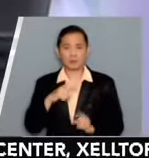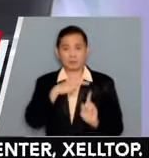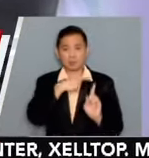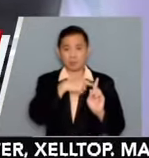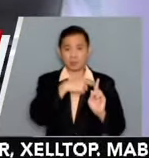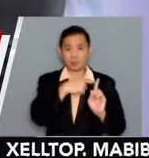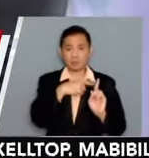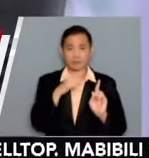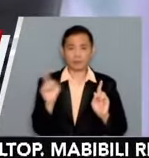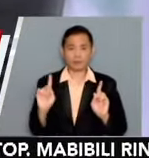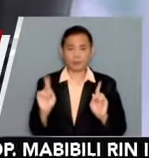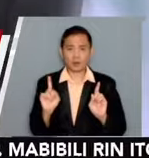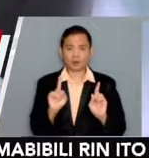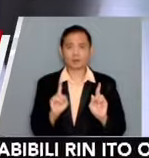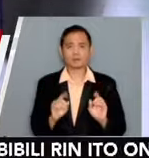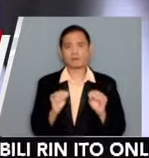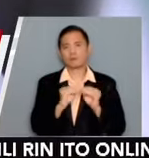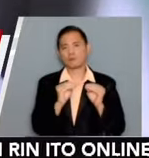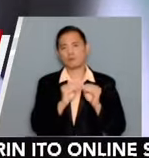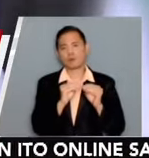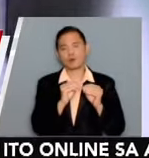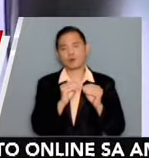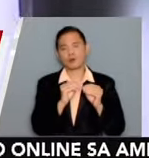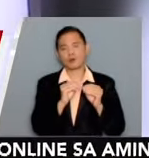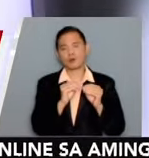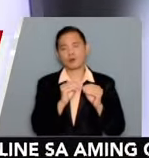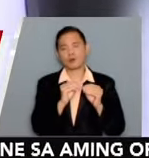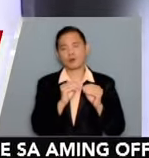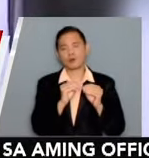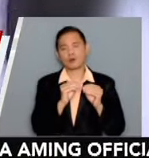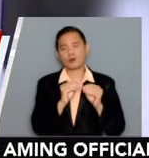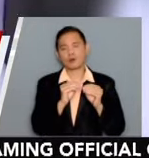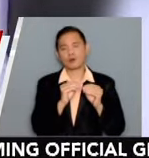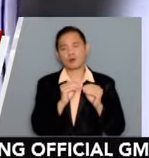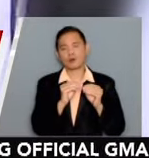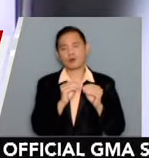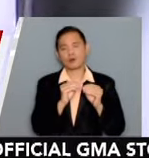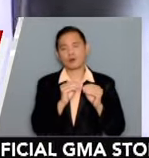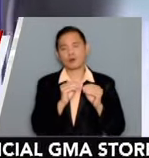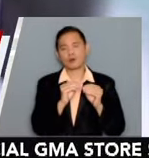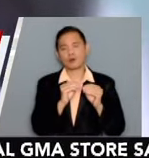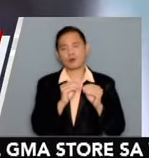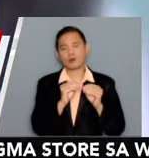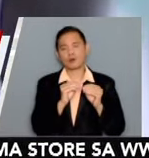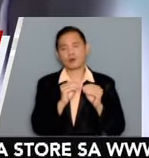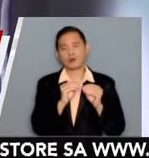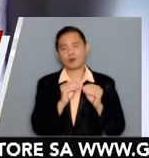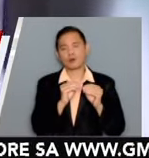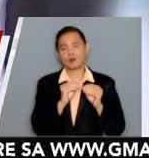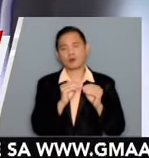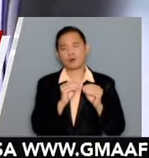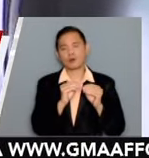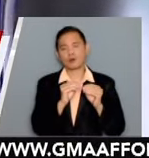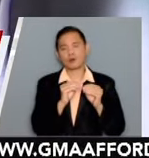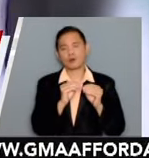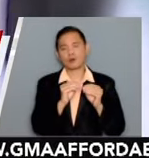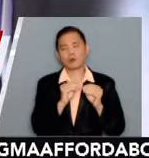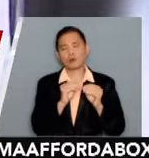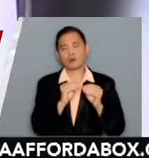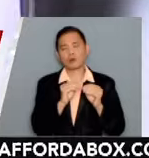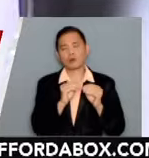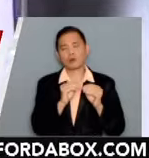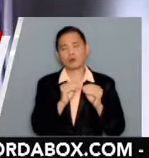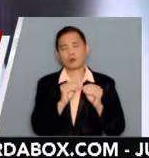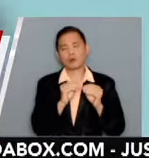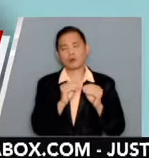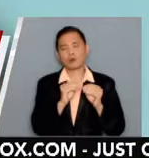mas maiiwasan yung dangerous ng heat index. Pero yung disadvantage, mas nababawasan po yung capability ng mga